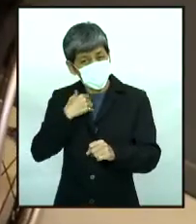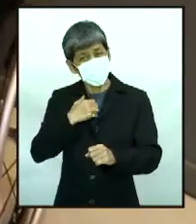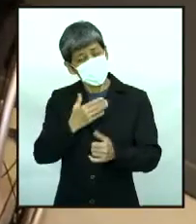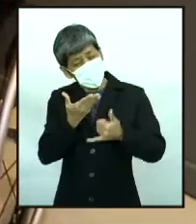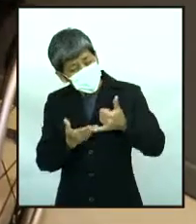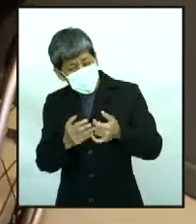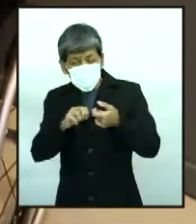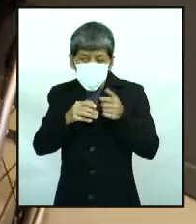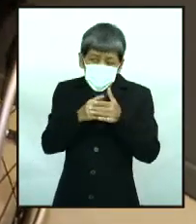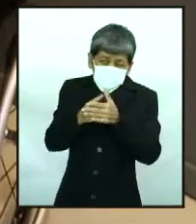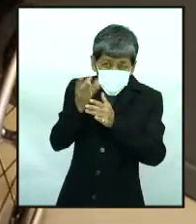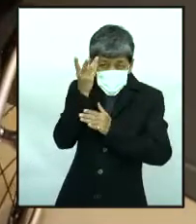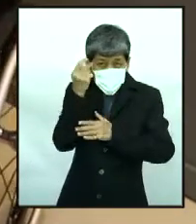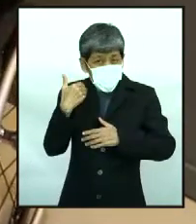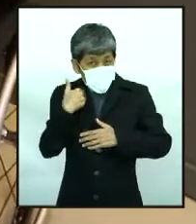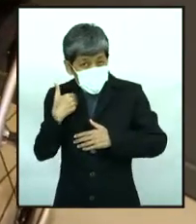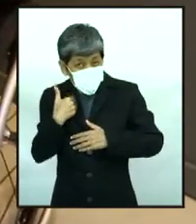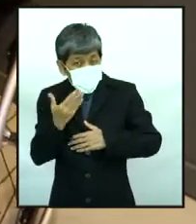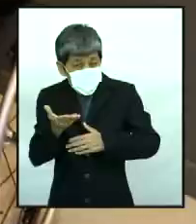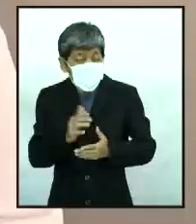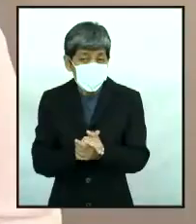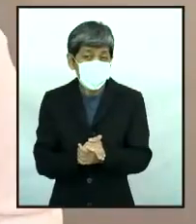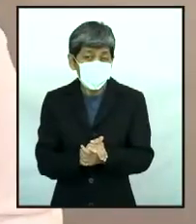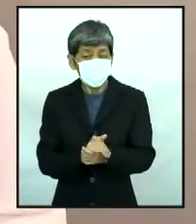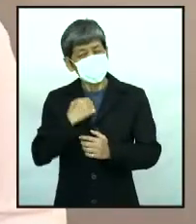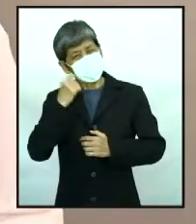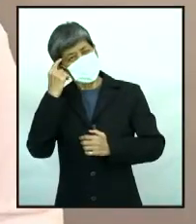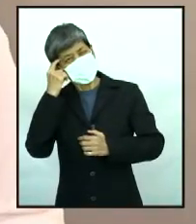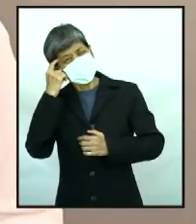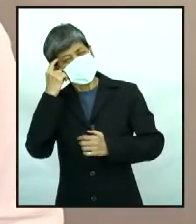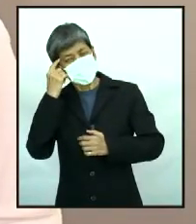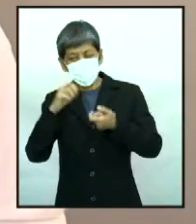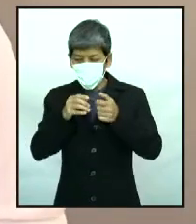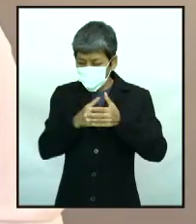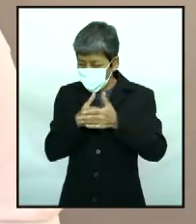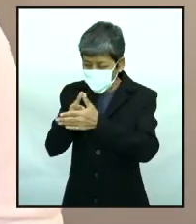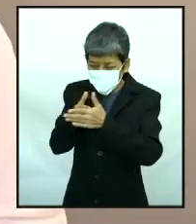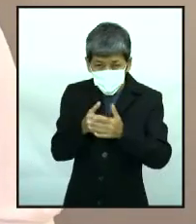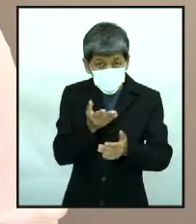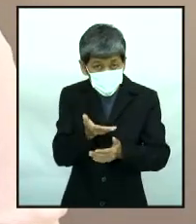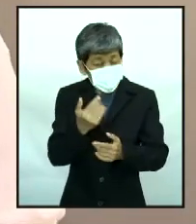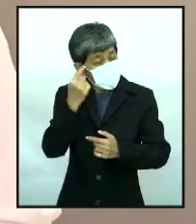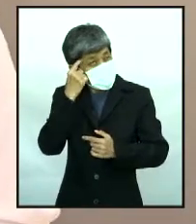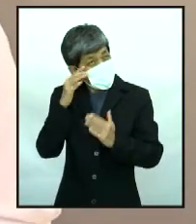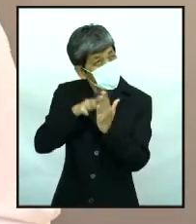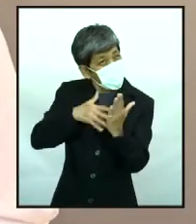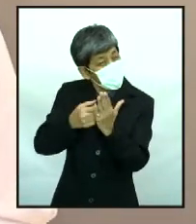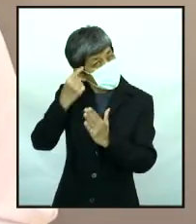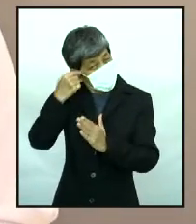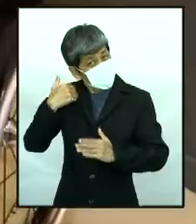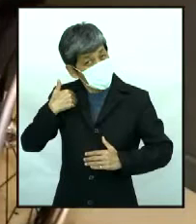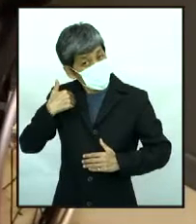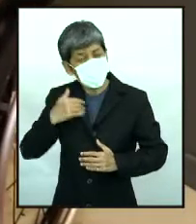พี่เสียงจะมีอุปสรรคอะไรที่ยังจะแก้ไขไม่ได้หรือว่าจะต้องเจอแล้วจะต้องเผชิญหน้ากับมันเนี่ยคุณป้าวางแผนไว้ว่ายังไงบ้างค